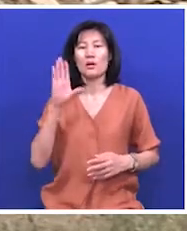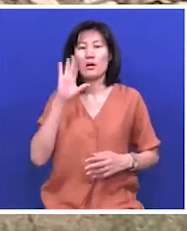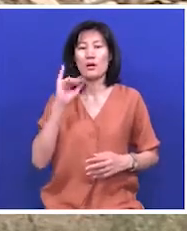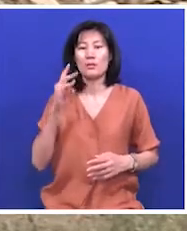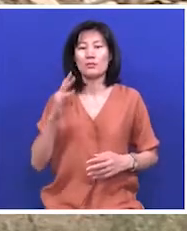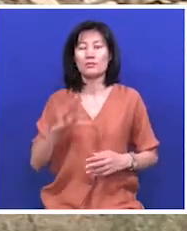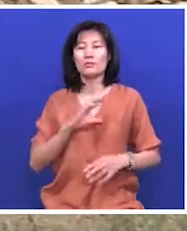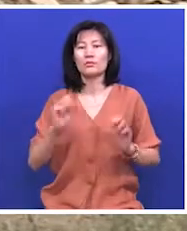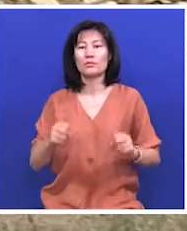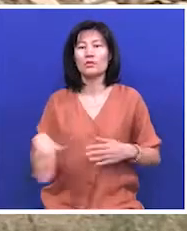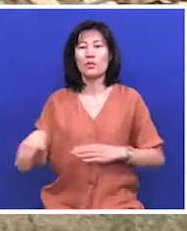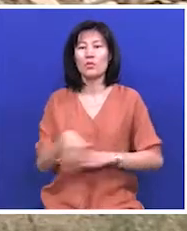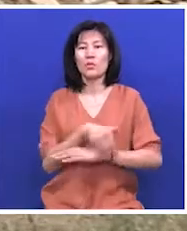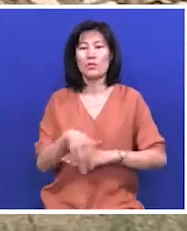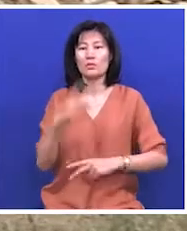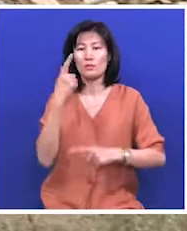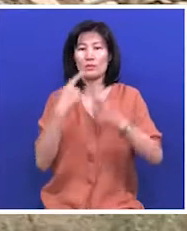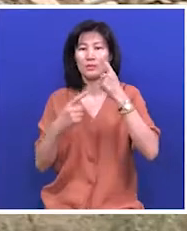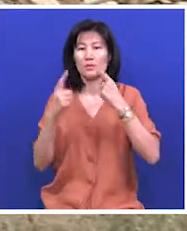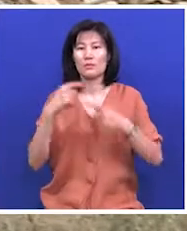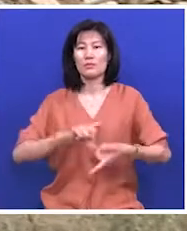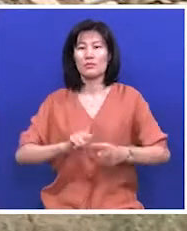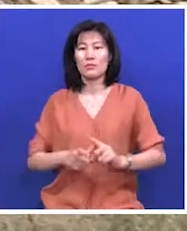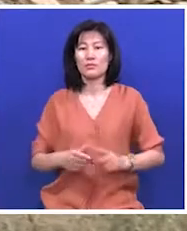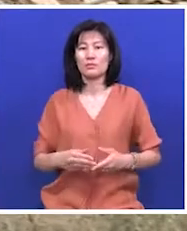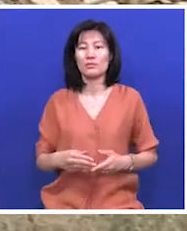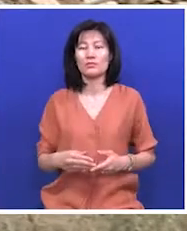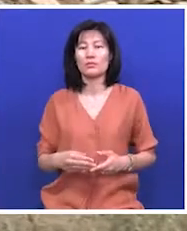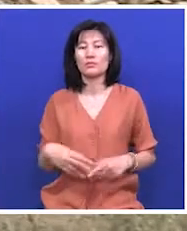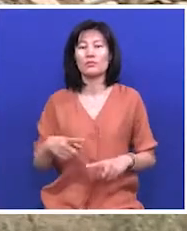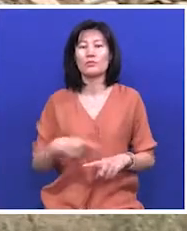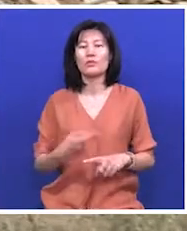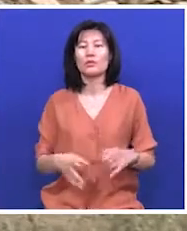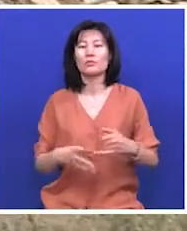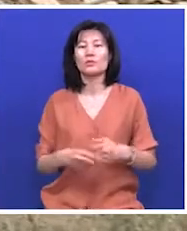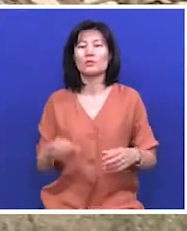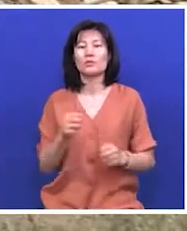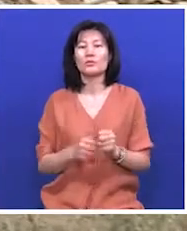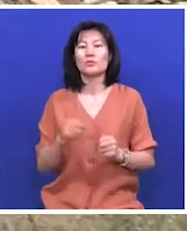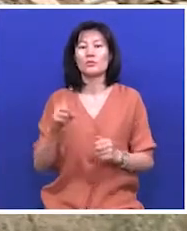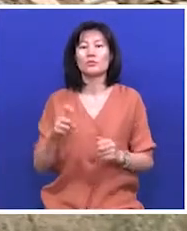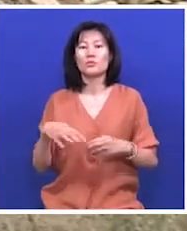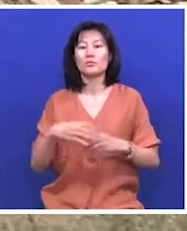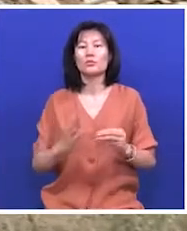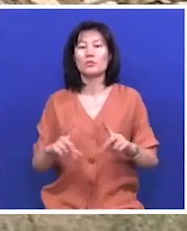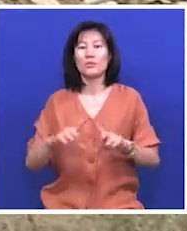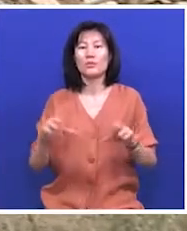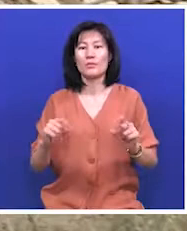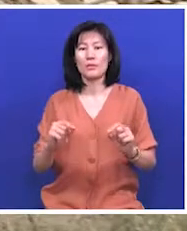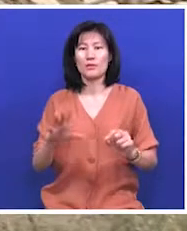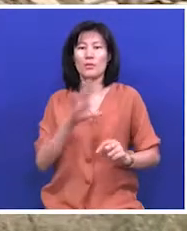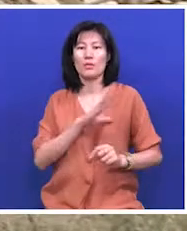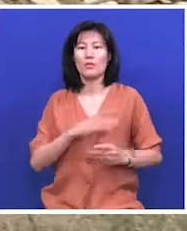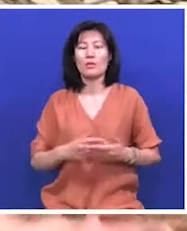аяқ астынан келді. Апат айтып келмейді екен ғой. Көшеде қалып, жылап, еңіреп, көштік жан жаққа. Ол жерден жиіп алып 119 мектепке апарды